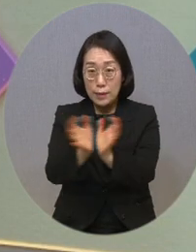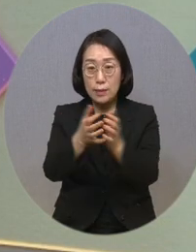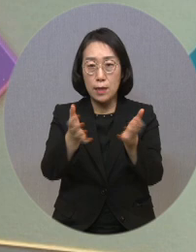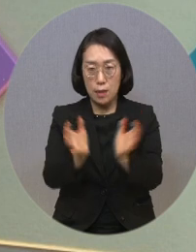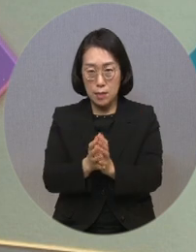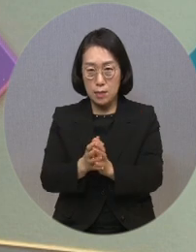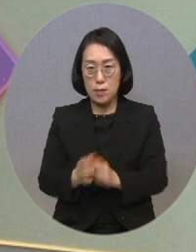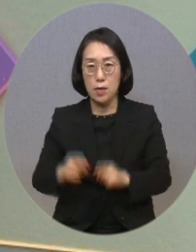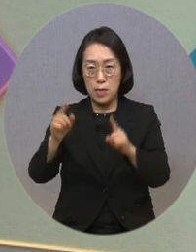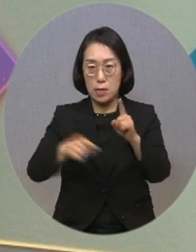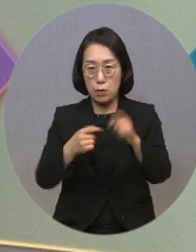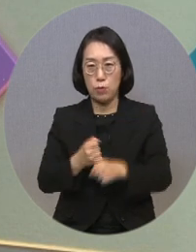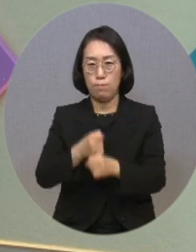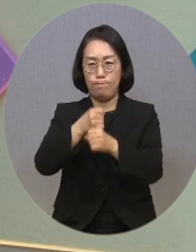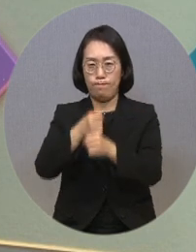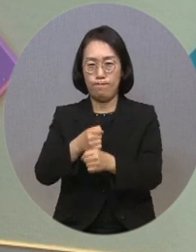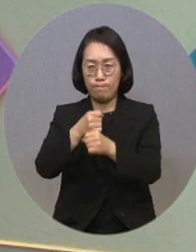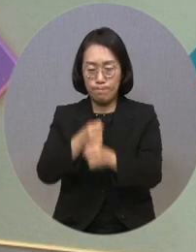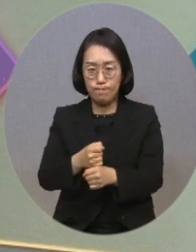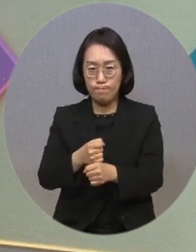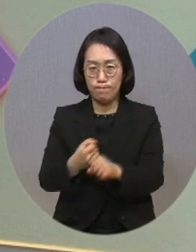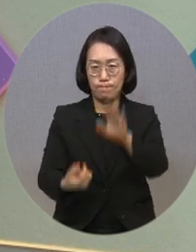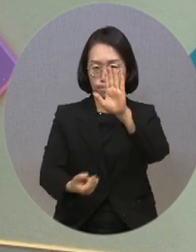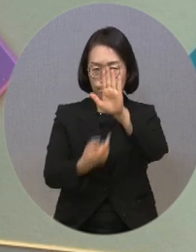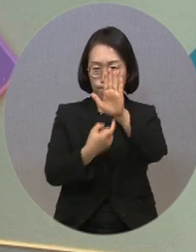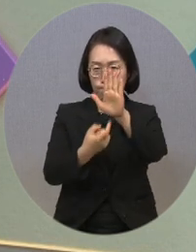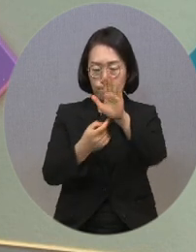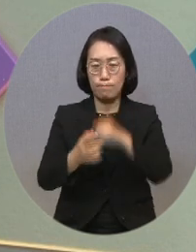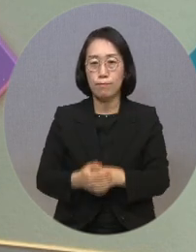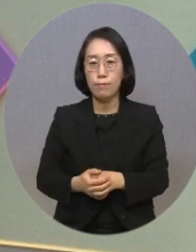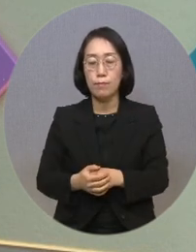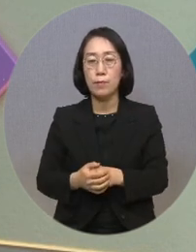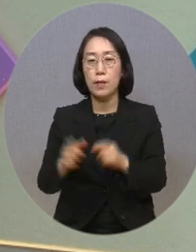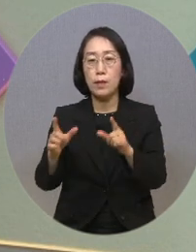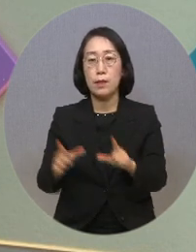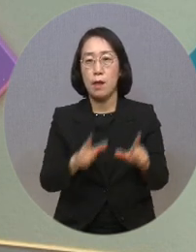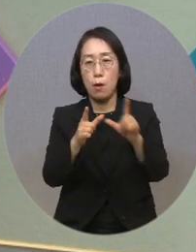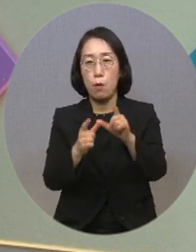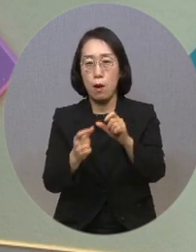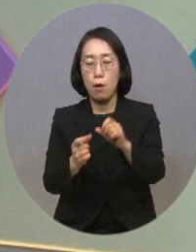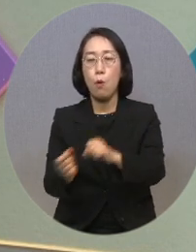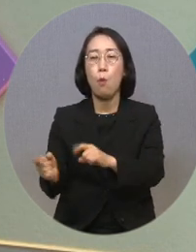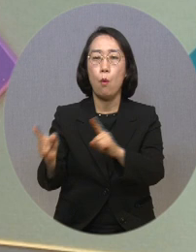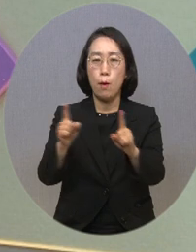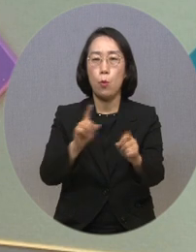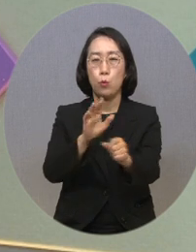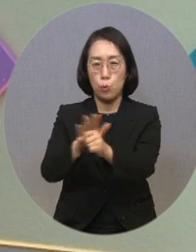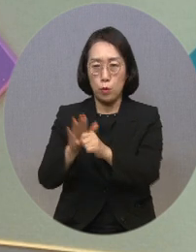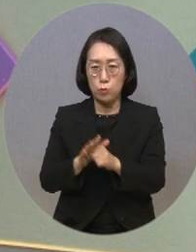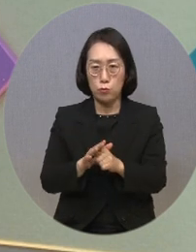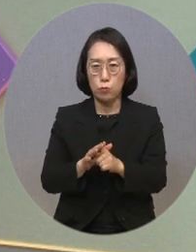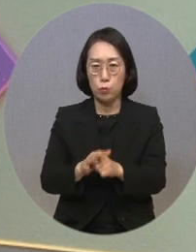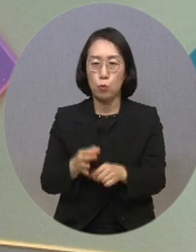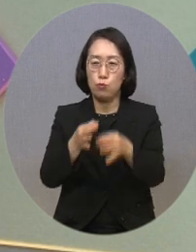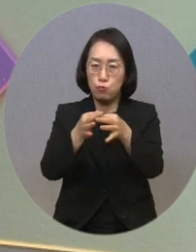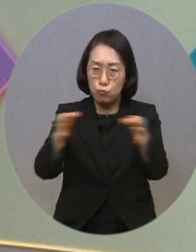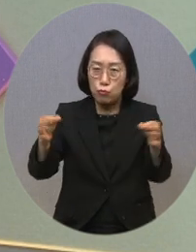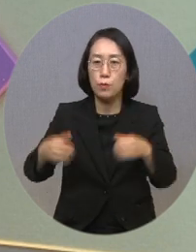등을 통해서 시민들께 일상회복 지원금을 줬으면 좋겠다, 그런 네. 의사를 이제